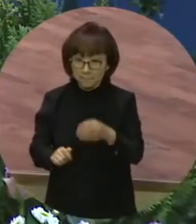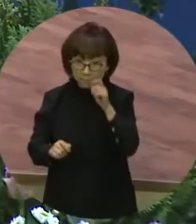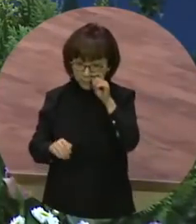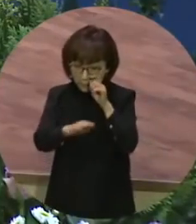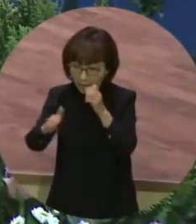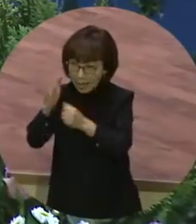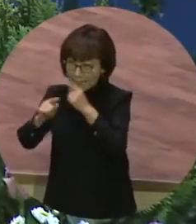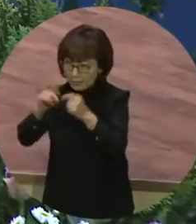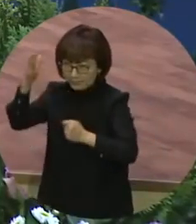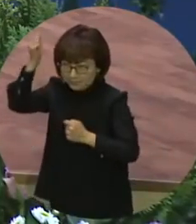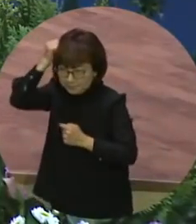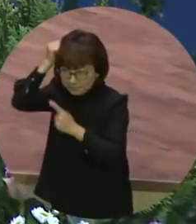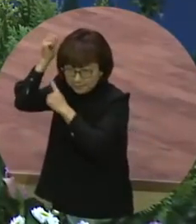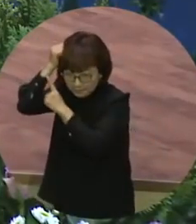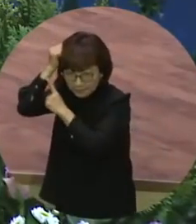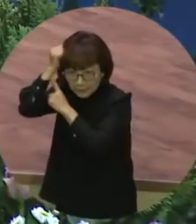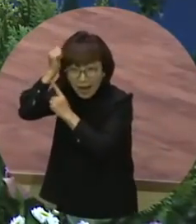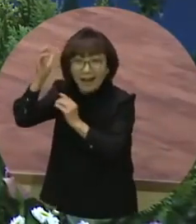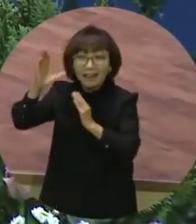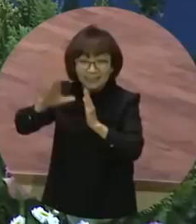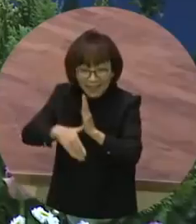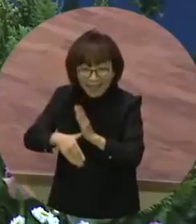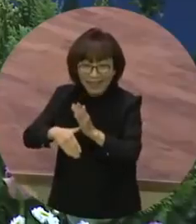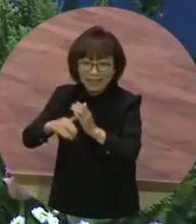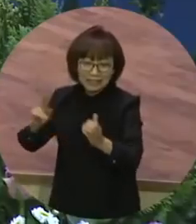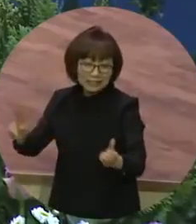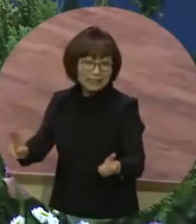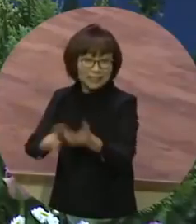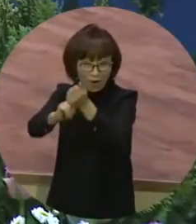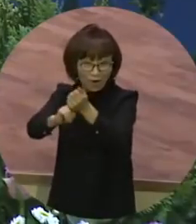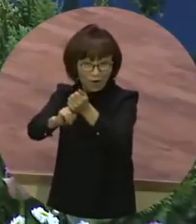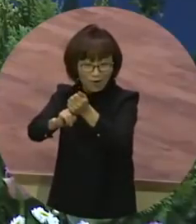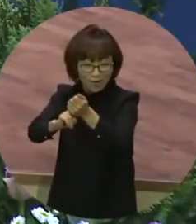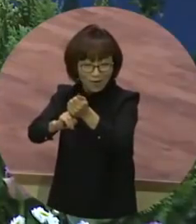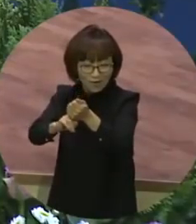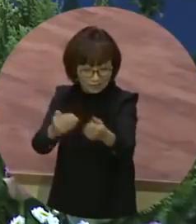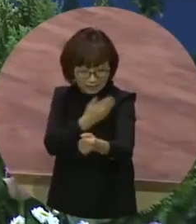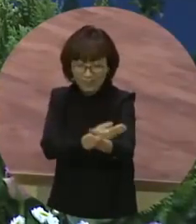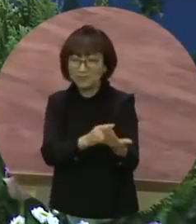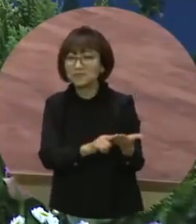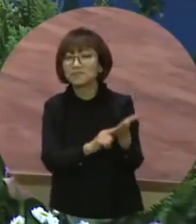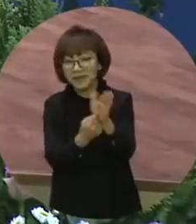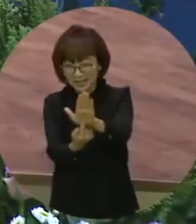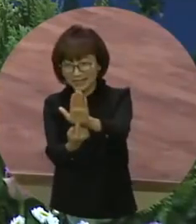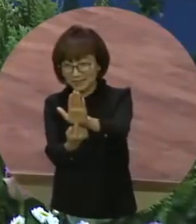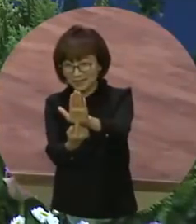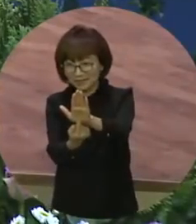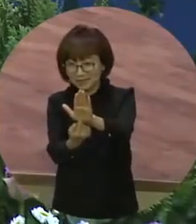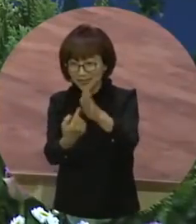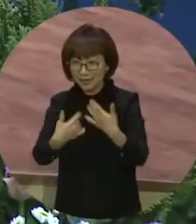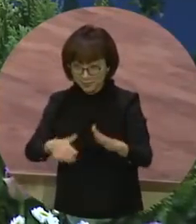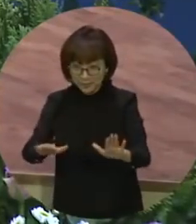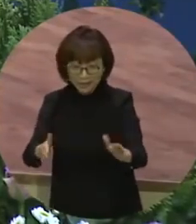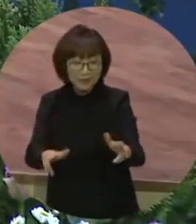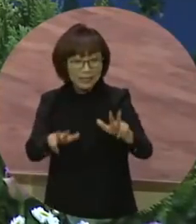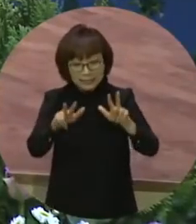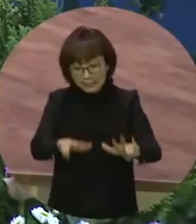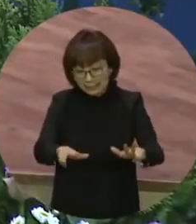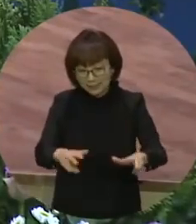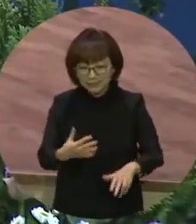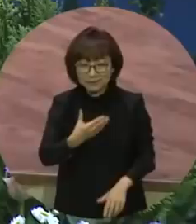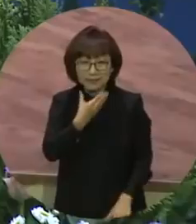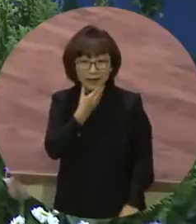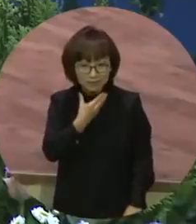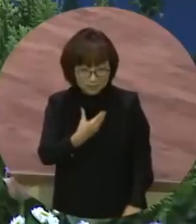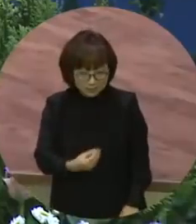납니다. 하나님의 능력이 나타나요. 잘 보세요. 지금 아브라함이 가나안 땅으로 적과